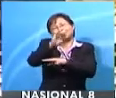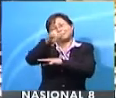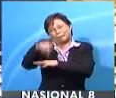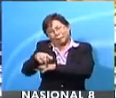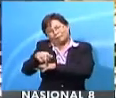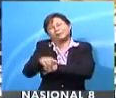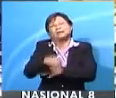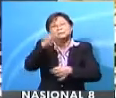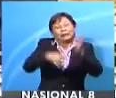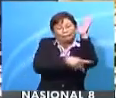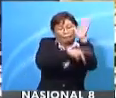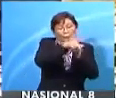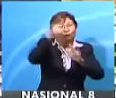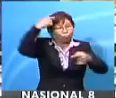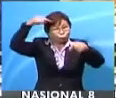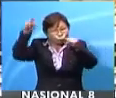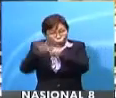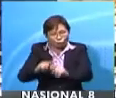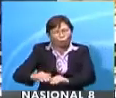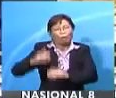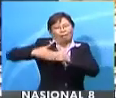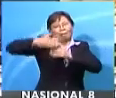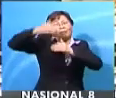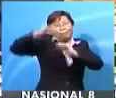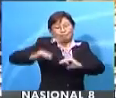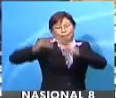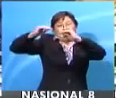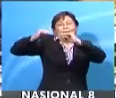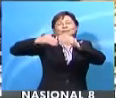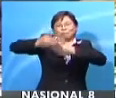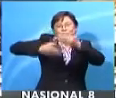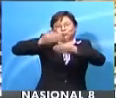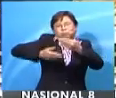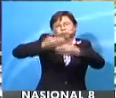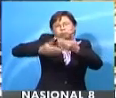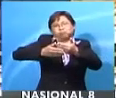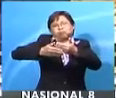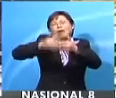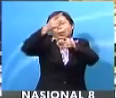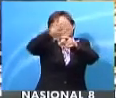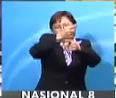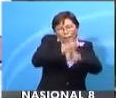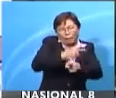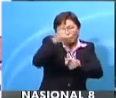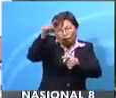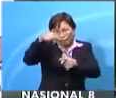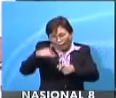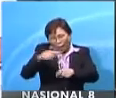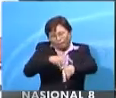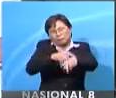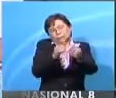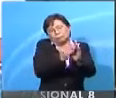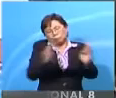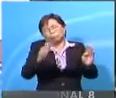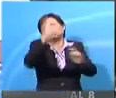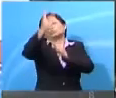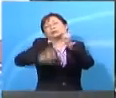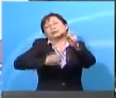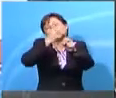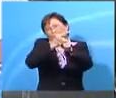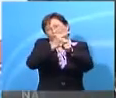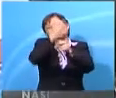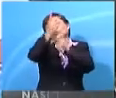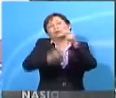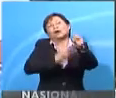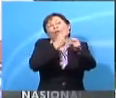Parlimen memberi persetujuan, maka peringkat seterusnya ialah proses ratifikasi yang dijangka mengambil masa selama 2 tahun.